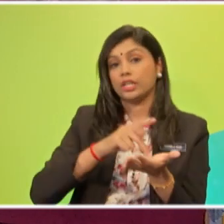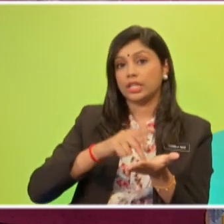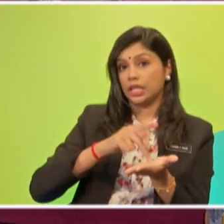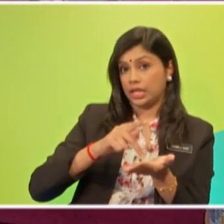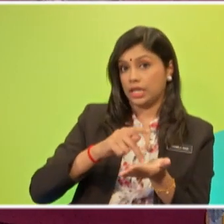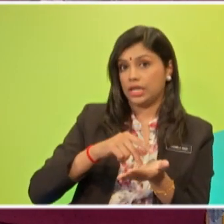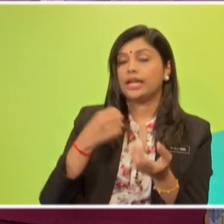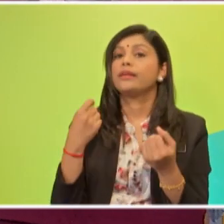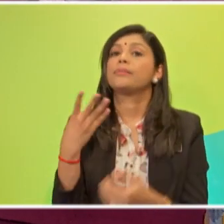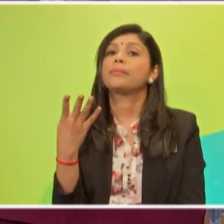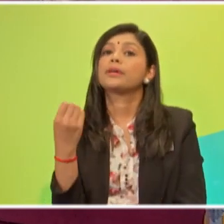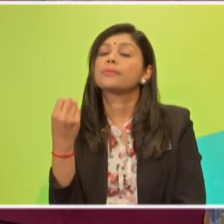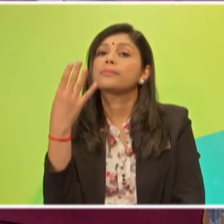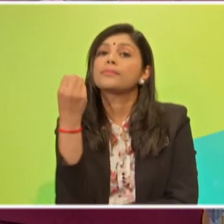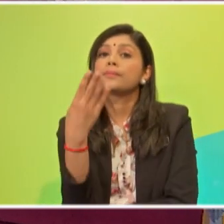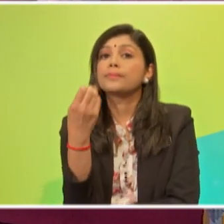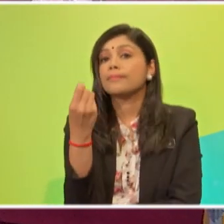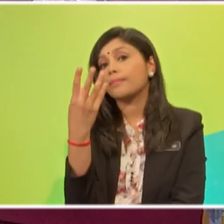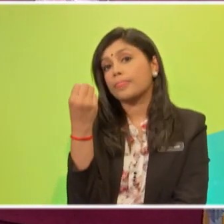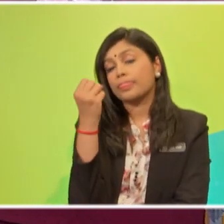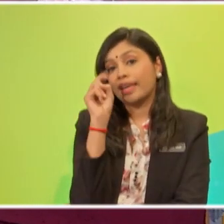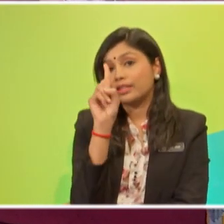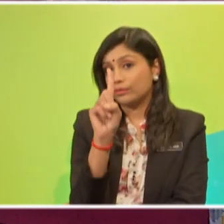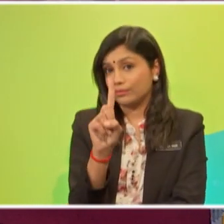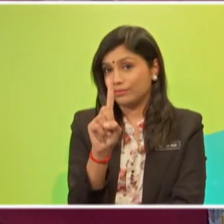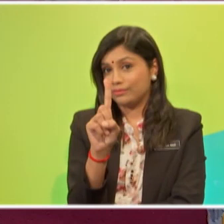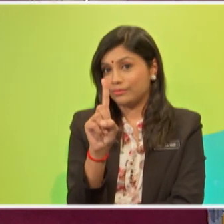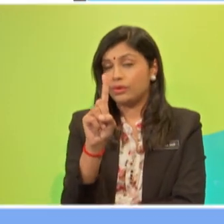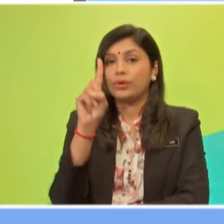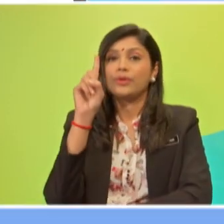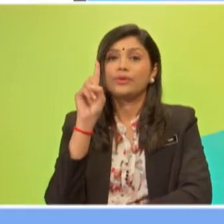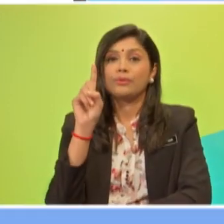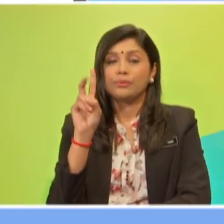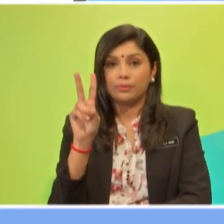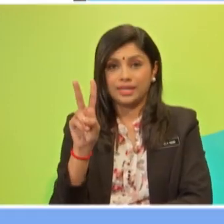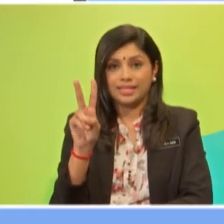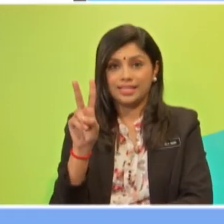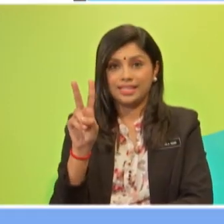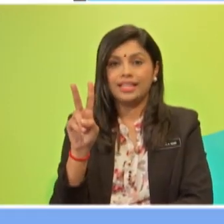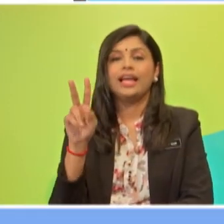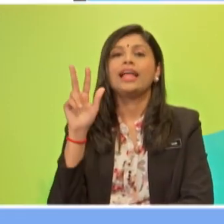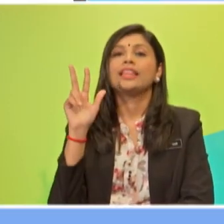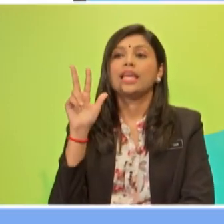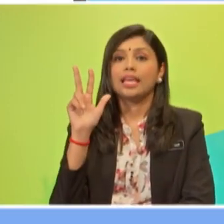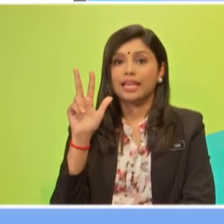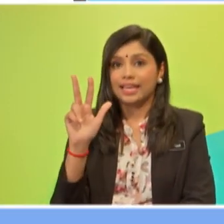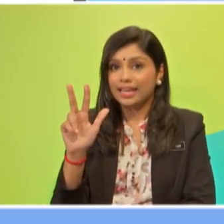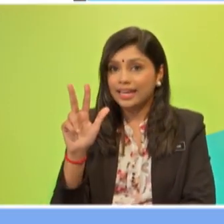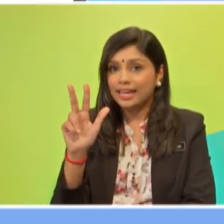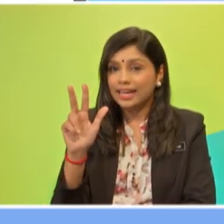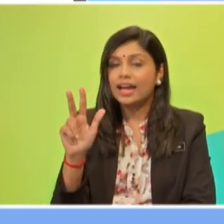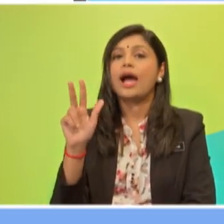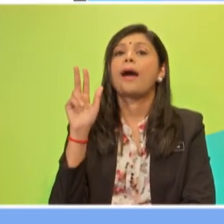Berapa ekor ikan? Okey, jom. Satu, dua,